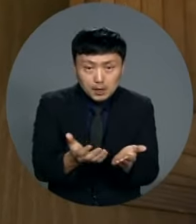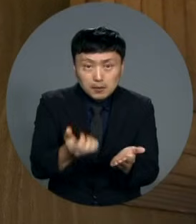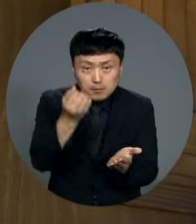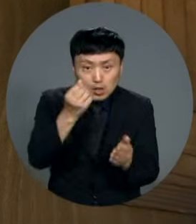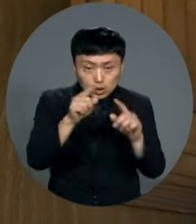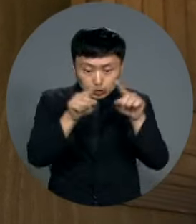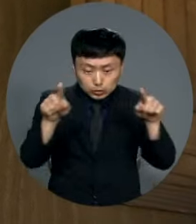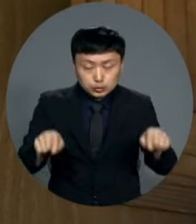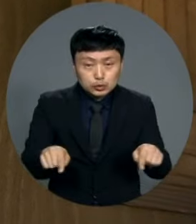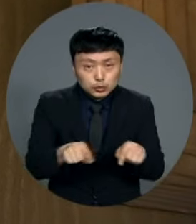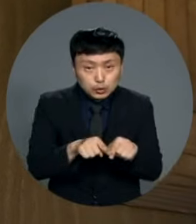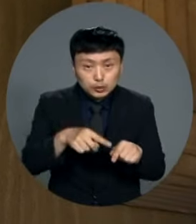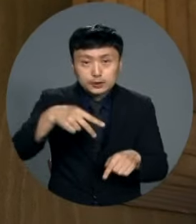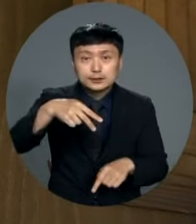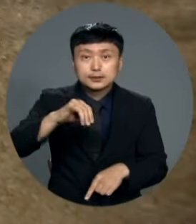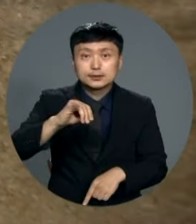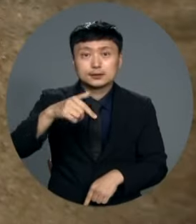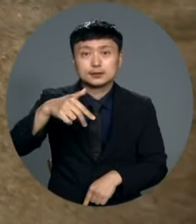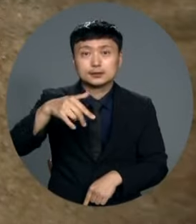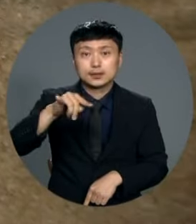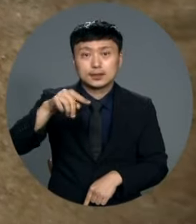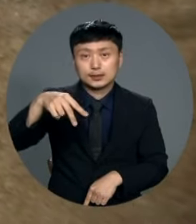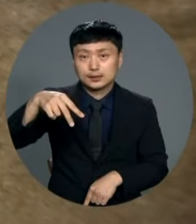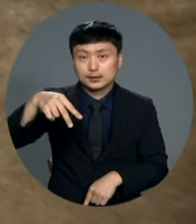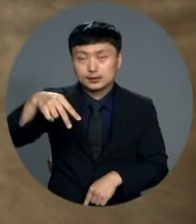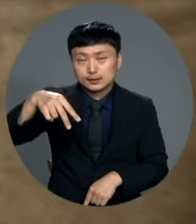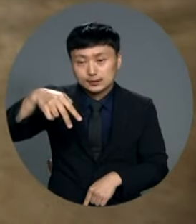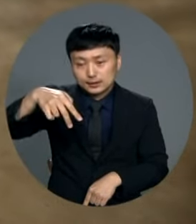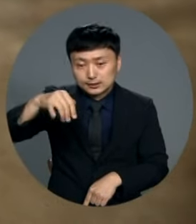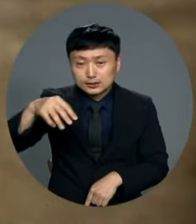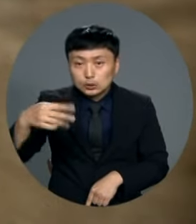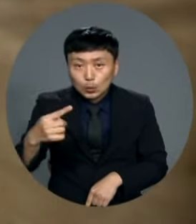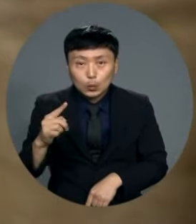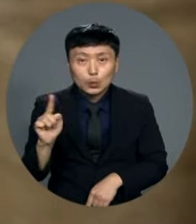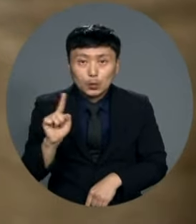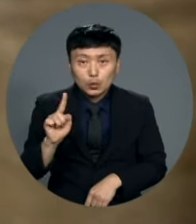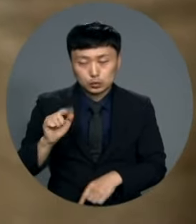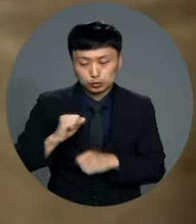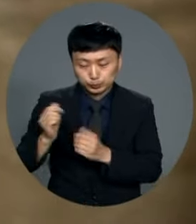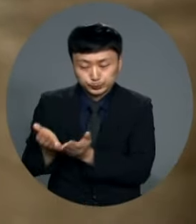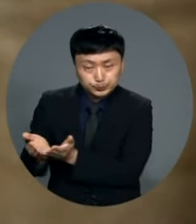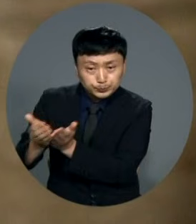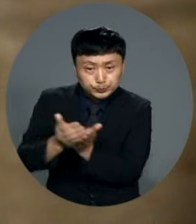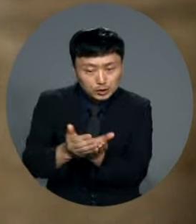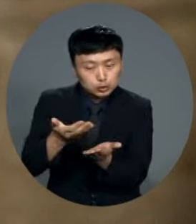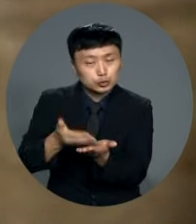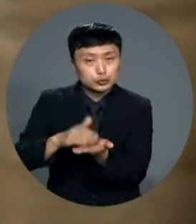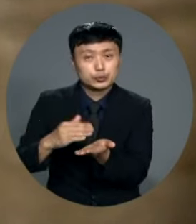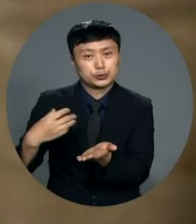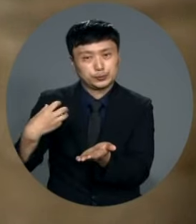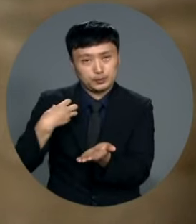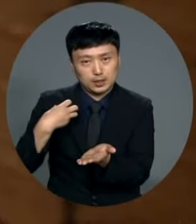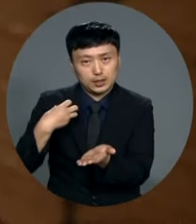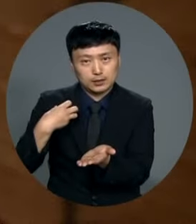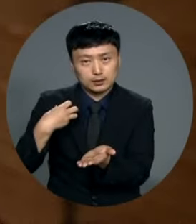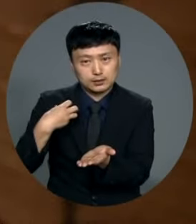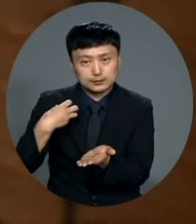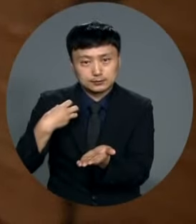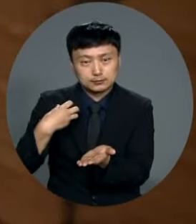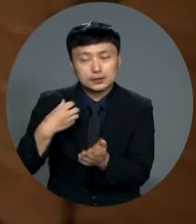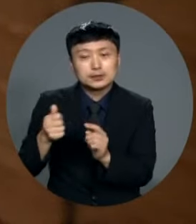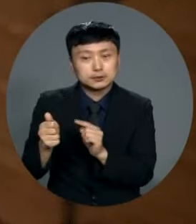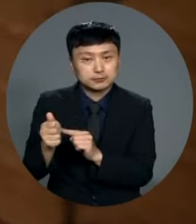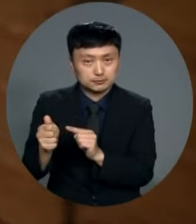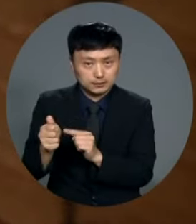설명판을 쓴 시계 지로는 당시 일본의 해군전함 후루타카 기관장이 의장으로 근무한